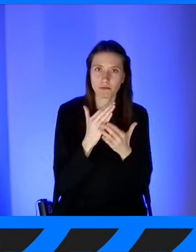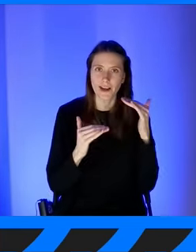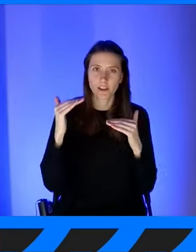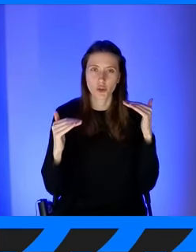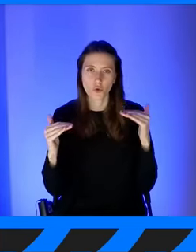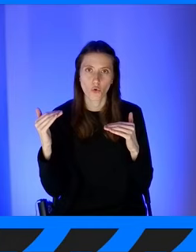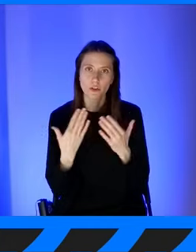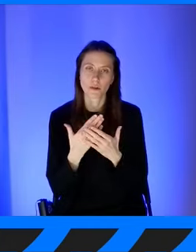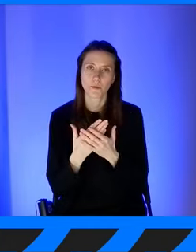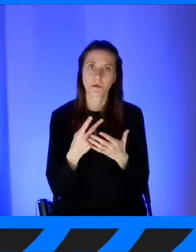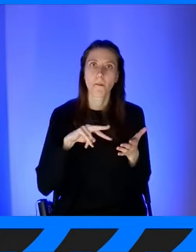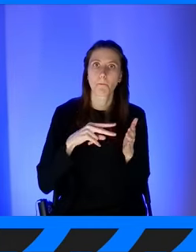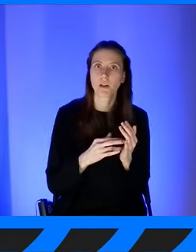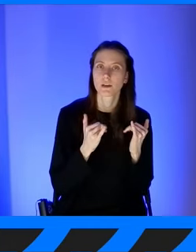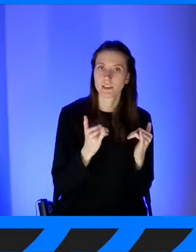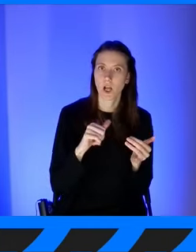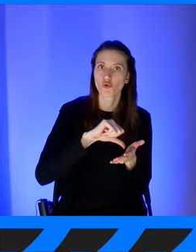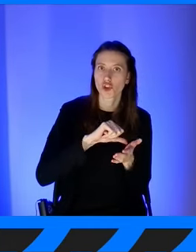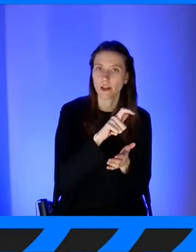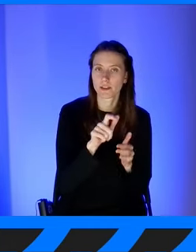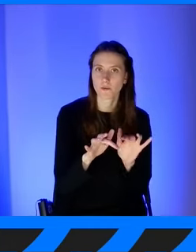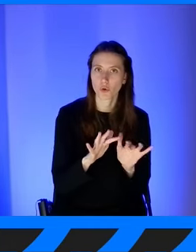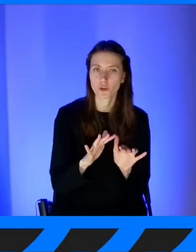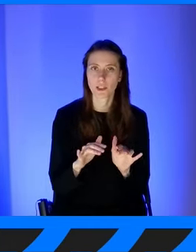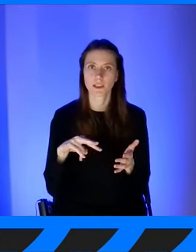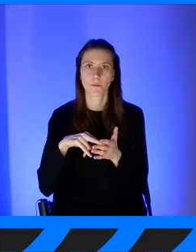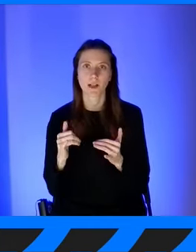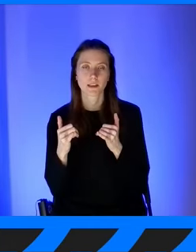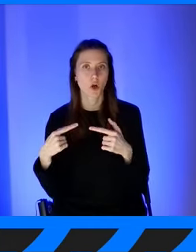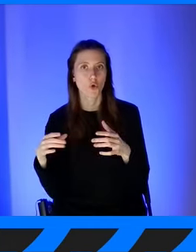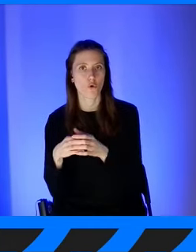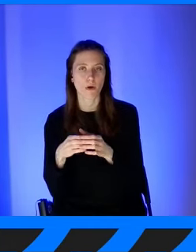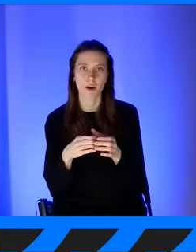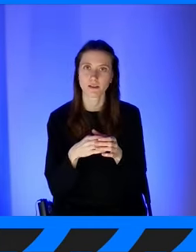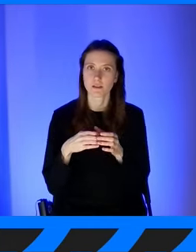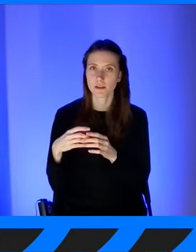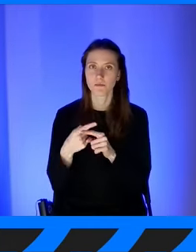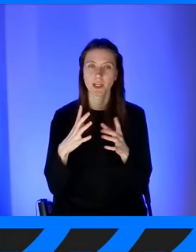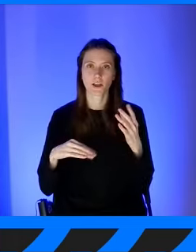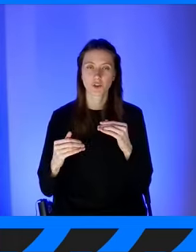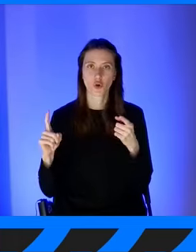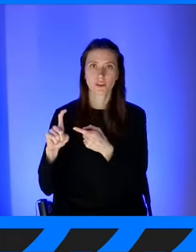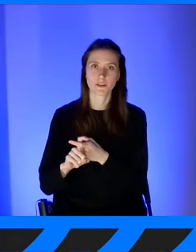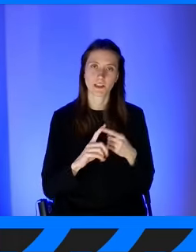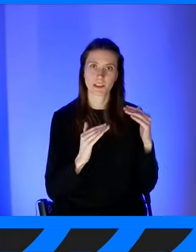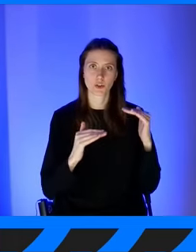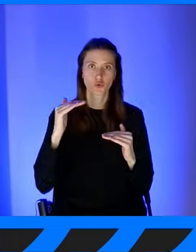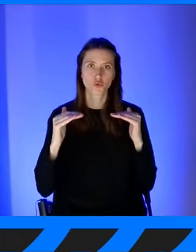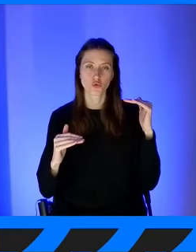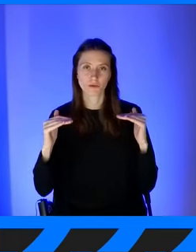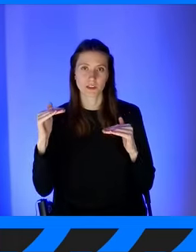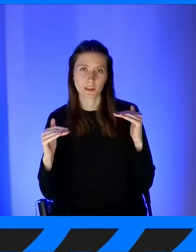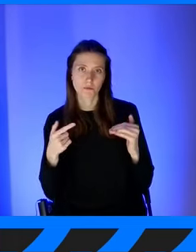какие-то планы для команды для участников процесса да то есть это на уровне там менеджмента там и участников процесса